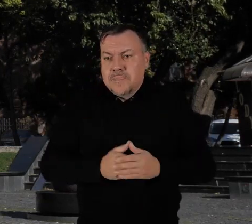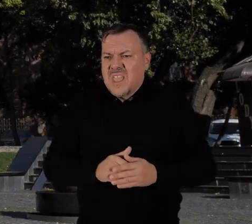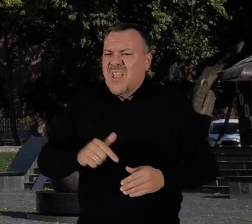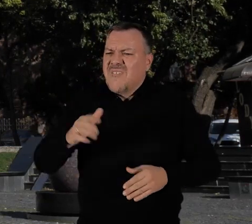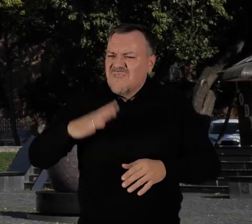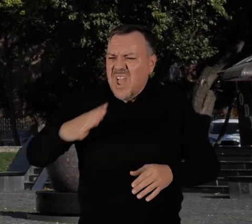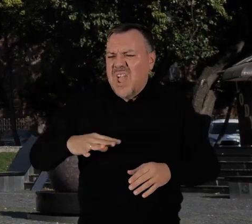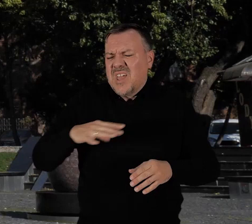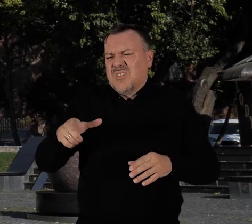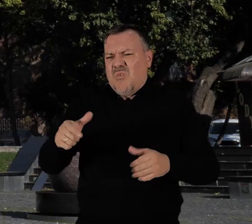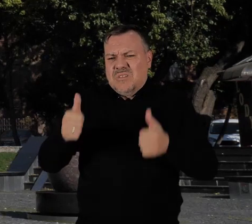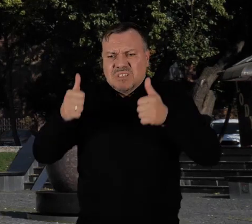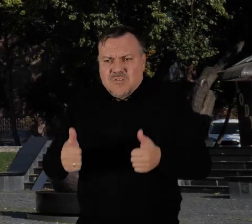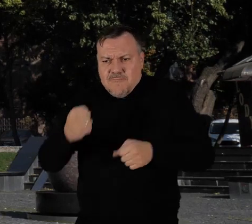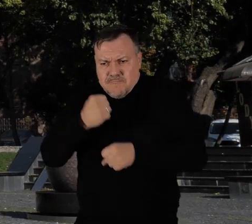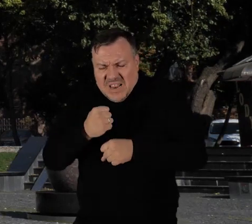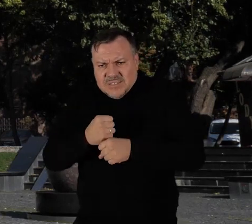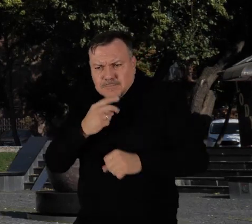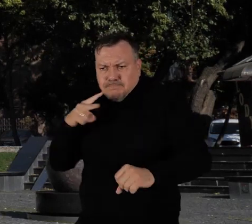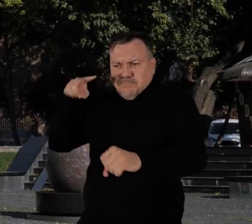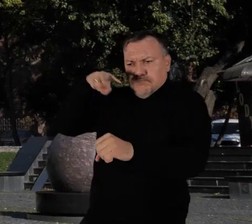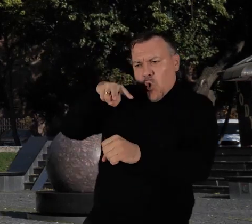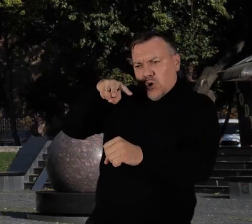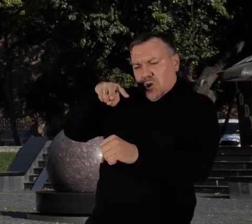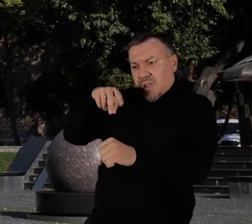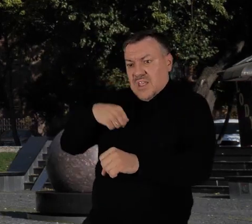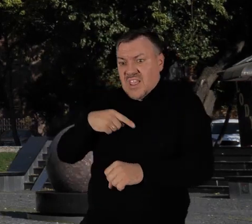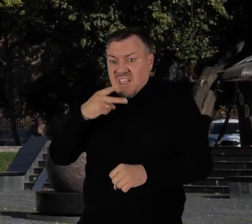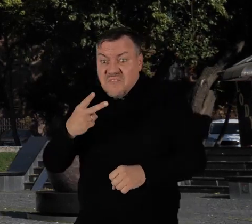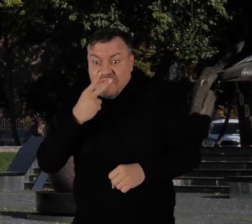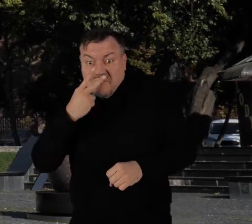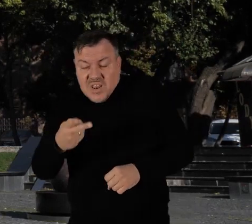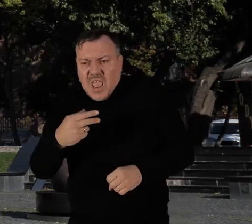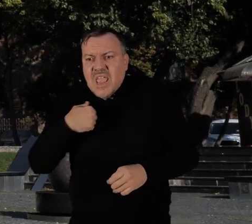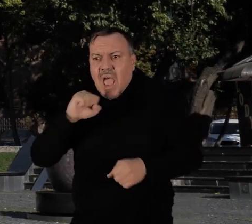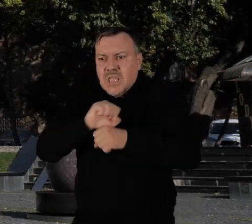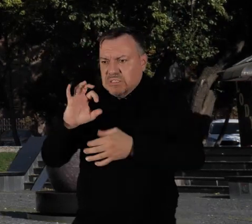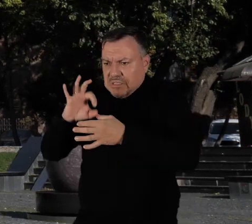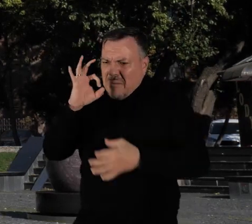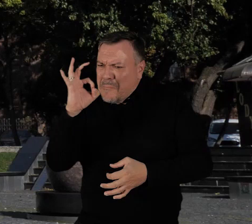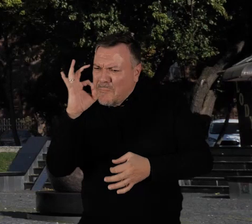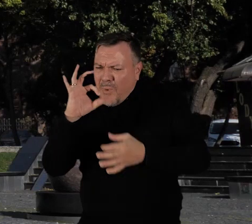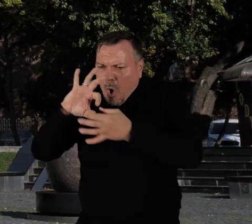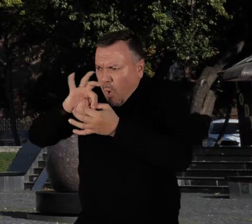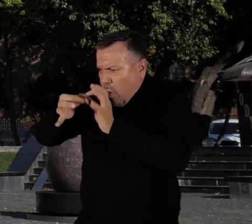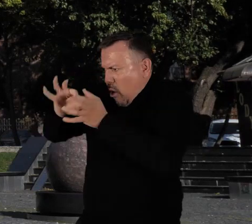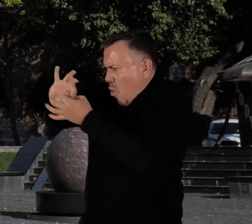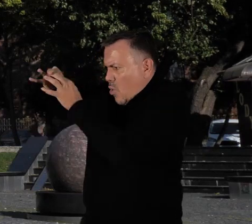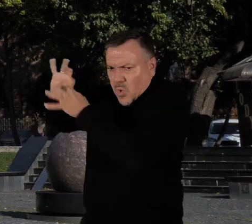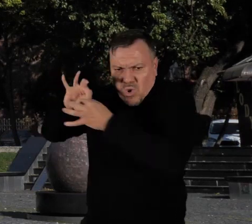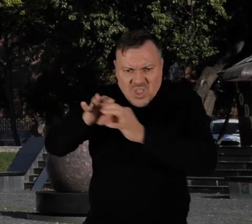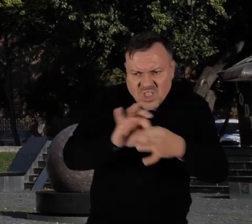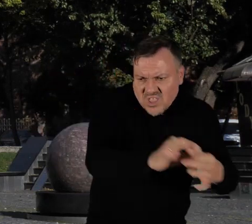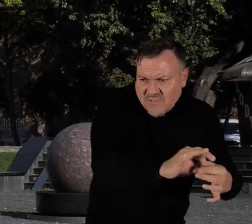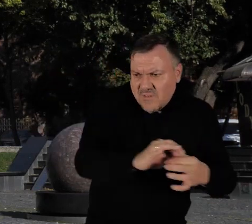niekiedy zatrzymać się w pracy i spojrzeć na nią niejako z zewnątrz. Wówczas natychmiast widać, że jestem jedynie ogniwem w długim łańcuchu. Nie tylko w sensie